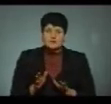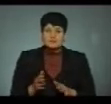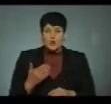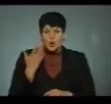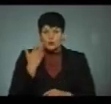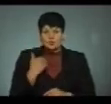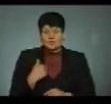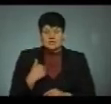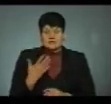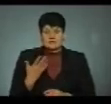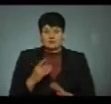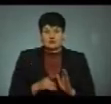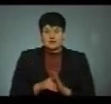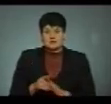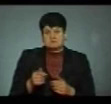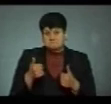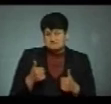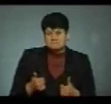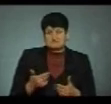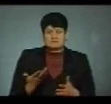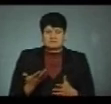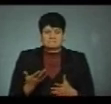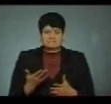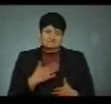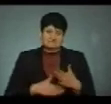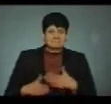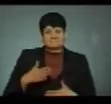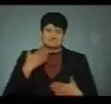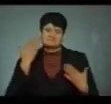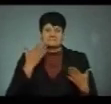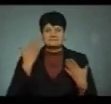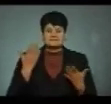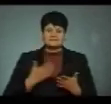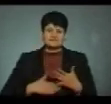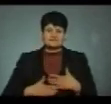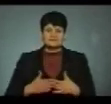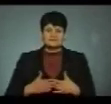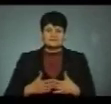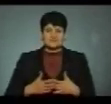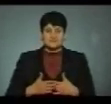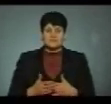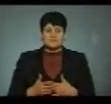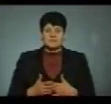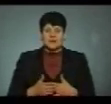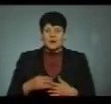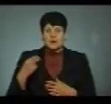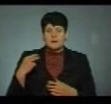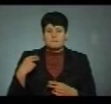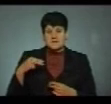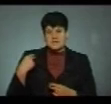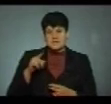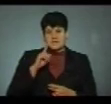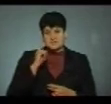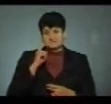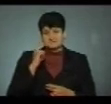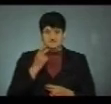нас викликає якісь позитивні емоції, ейфорію, таку легкість, навіть, скажімо, от президент з